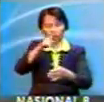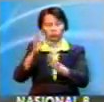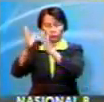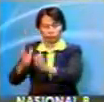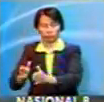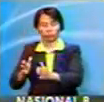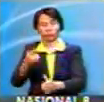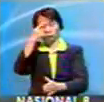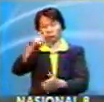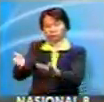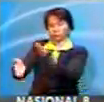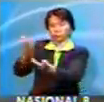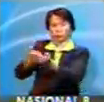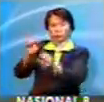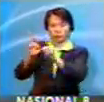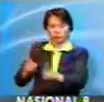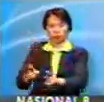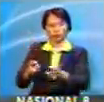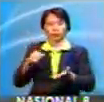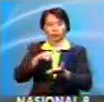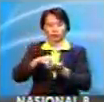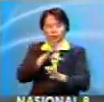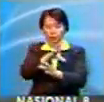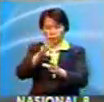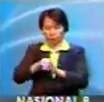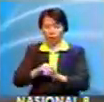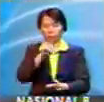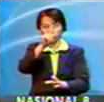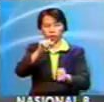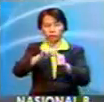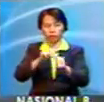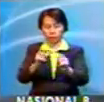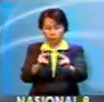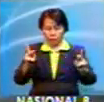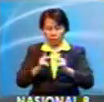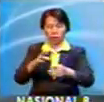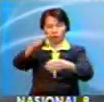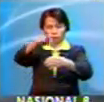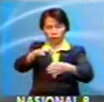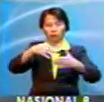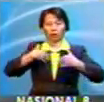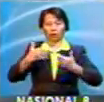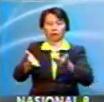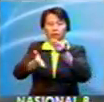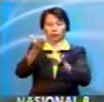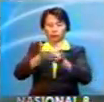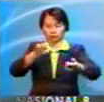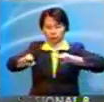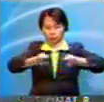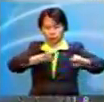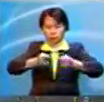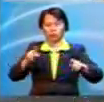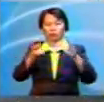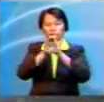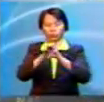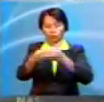pengundi demi kemudahan mereka. Ini termasuk memastikan setiap kawasan mengundi mempunyai kemudahan pentadbiran